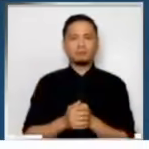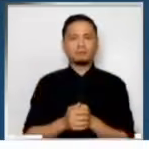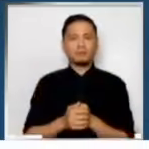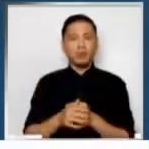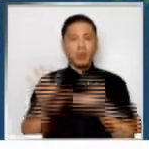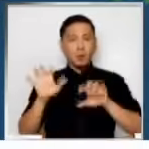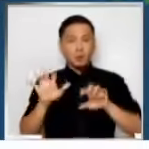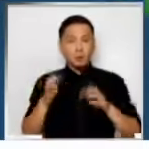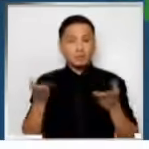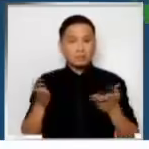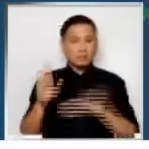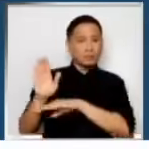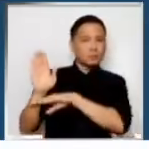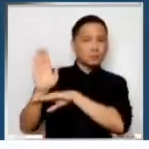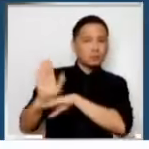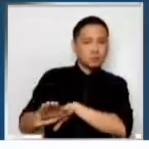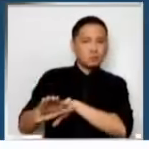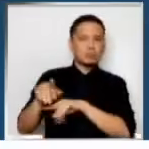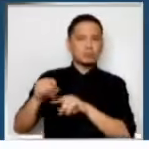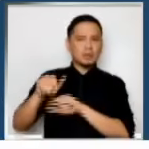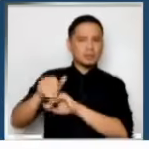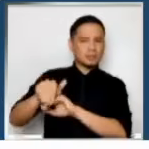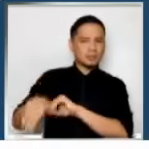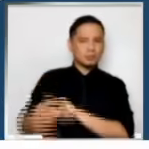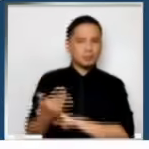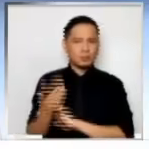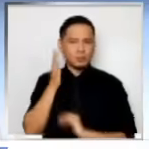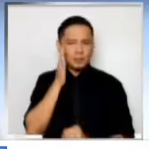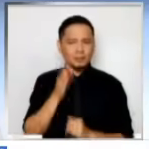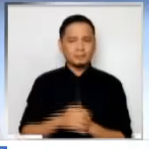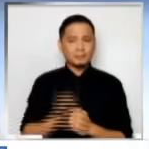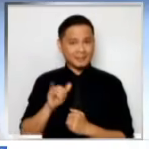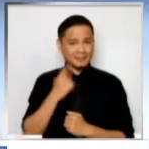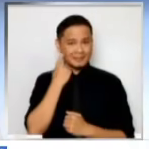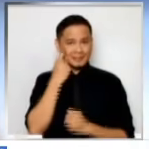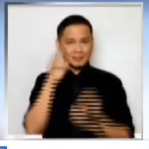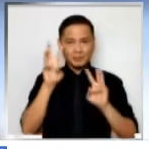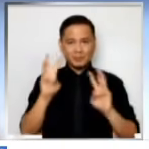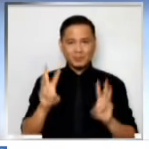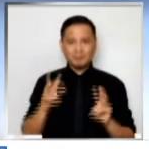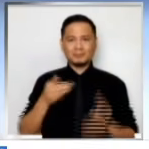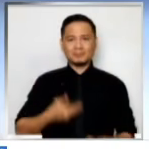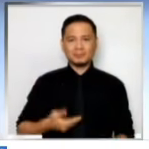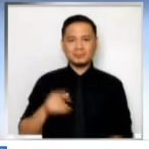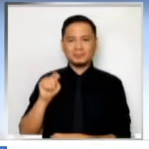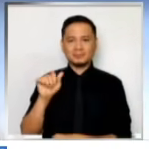hapon hanggang sa gabi. Yan ang latest mula sa GMA Weather. Ako po si Nathaniel